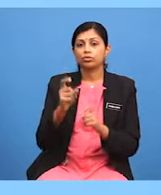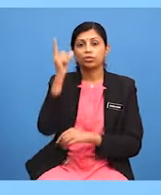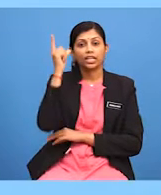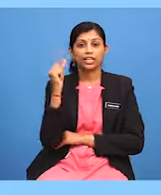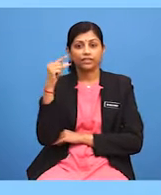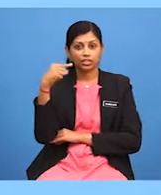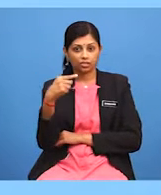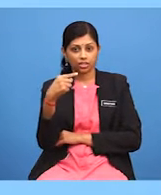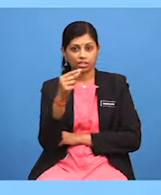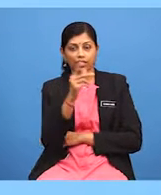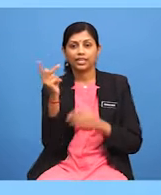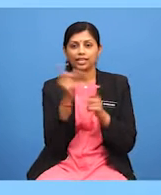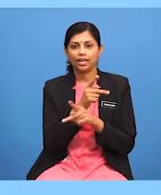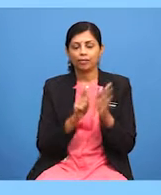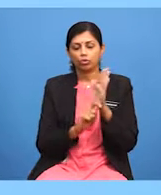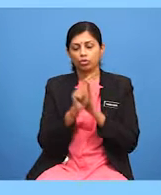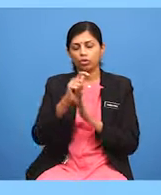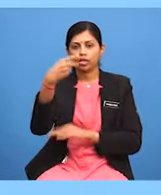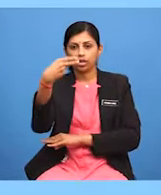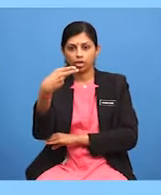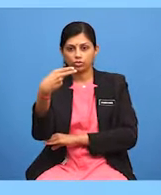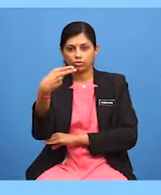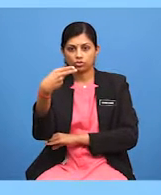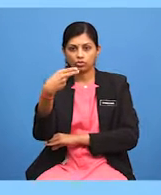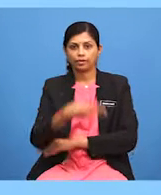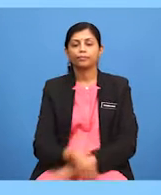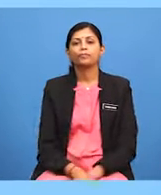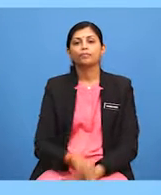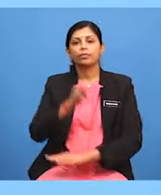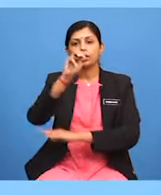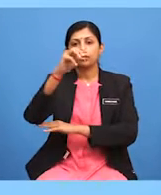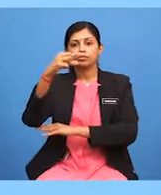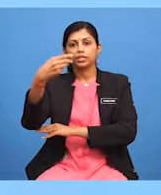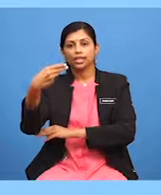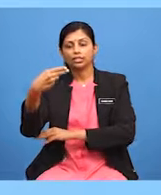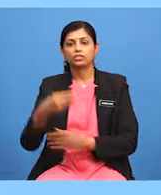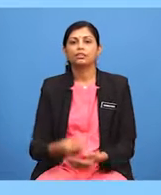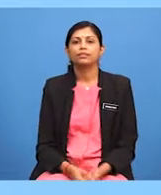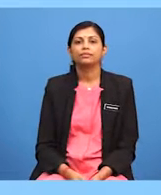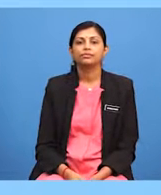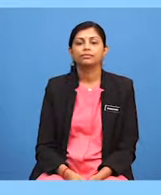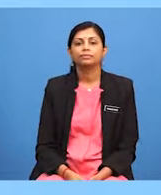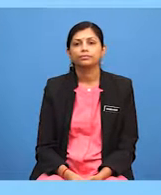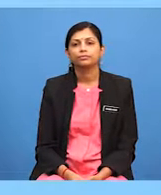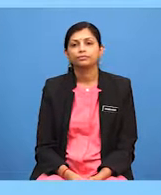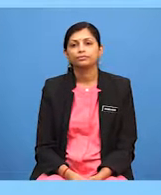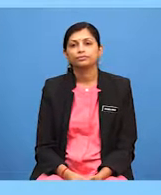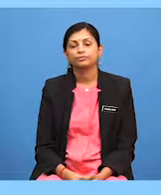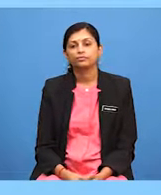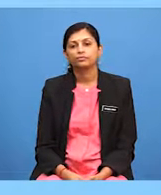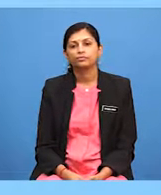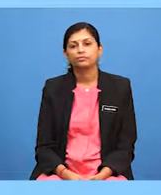Tenaga keupayaan graviti ditakrifkan sebagai tenaga yang tersimpan dalam